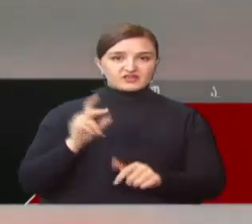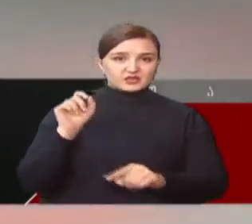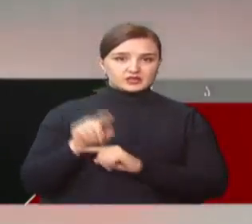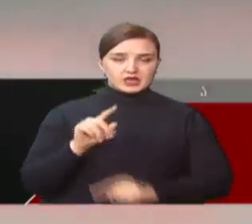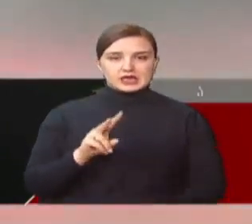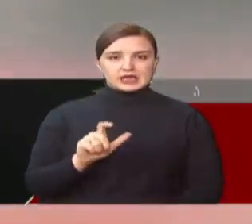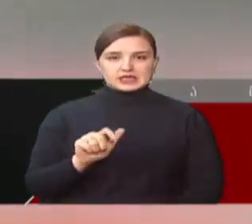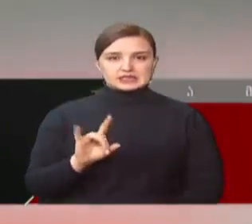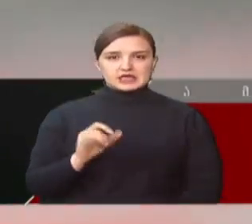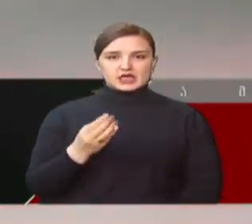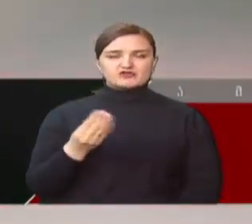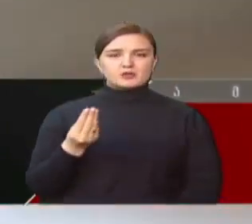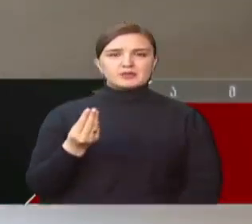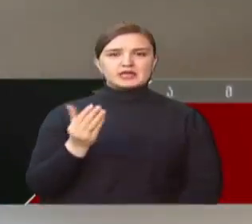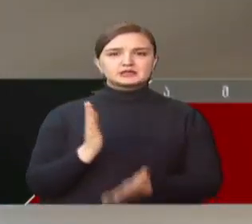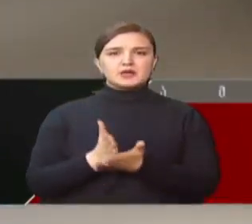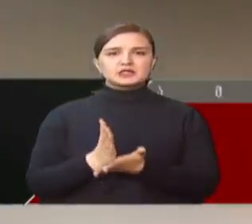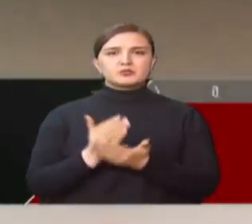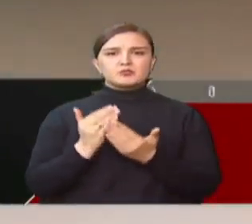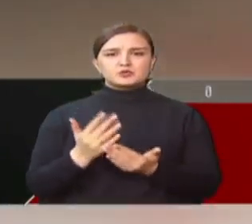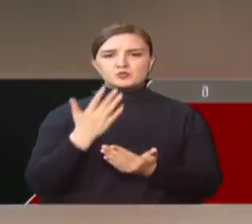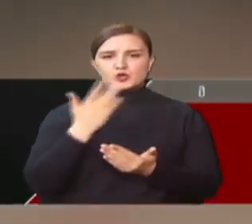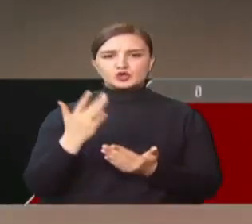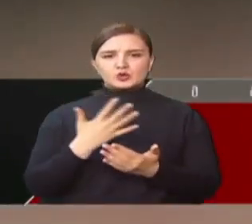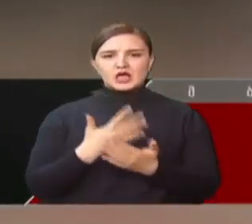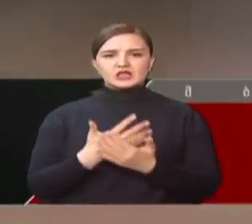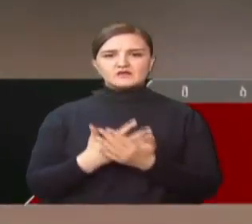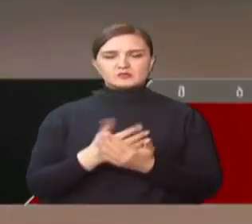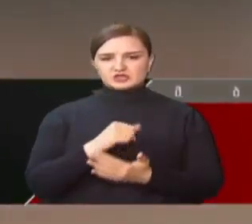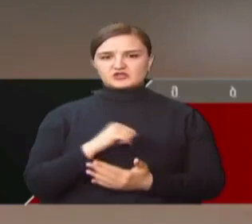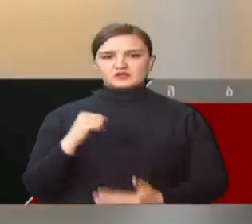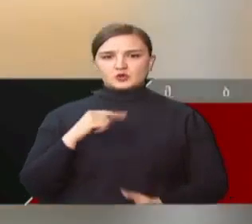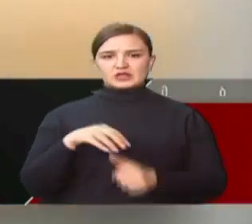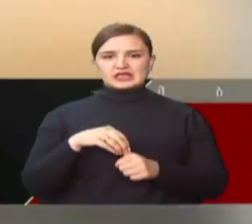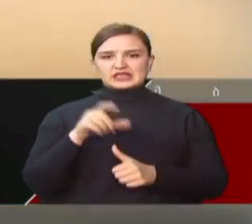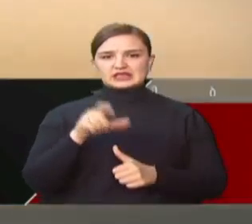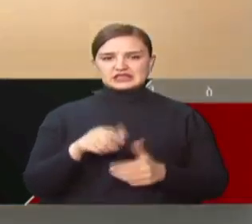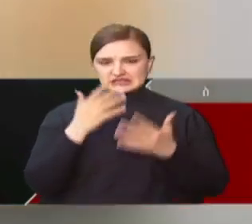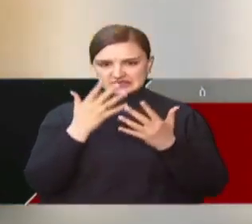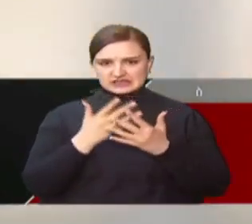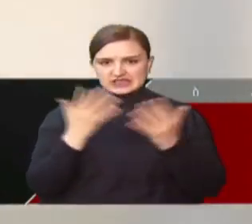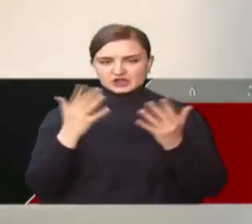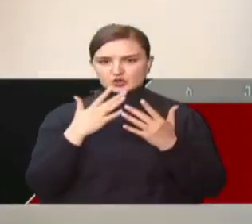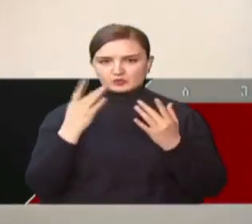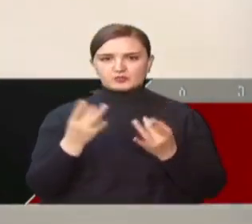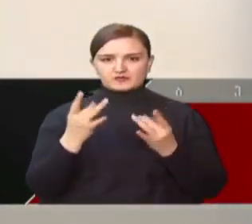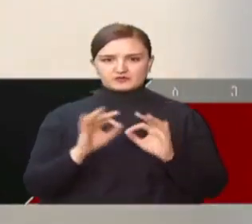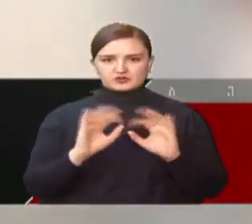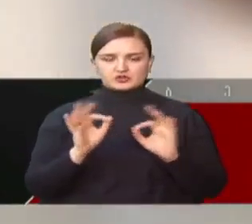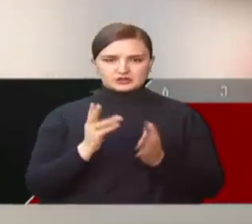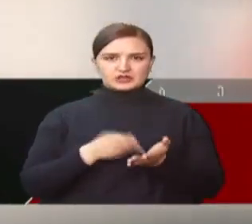დგას, რომლის ფინანსების არსებობა მის პოლიტიკურ აქტივობაში თავად დროას ლიდერს საჯაროდ არა ერთხელ აქვს